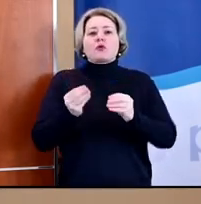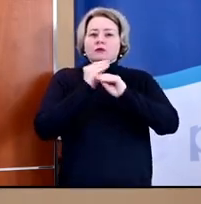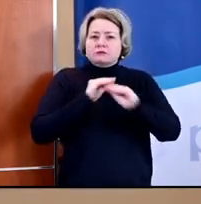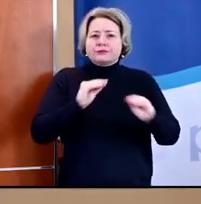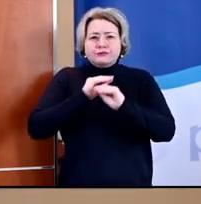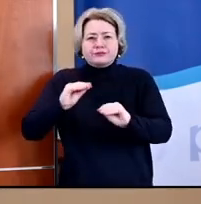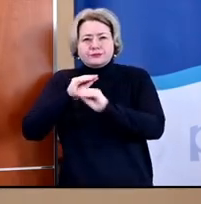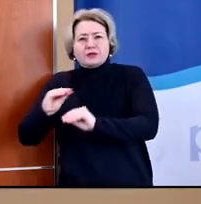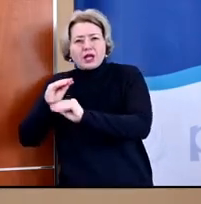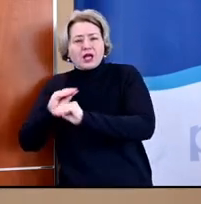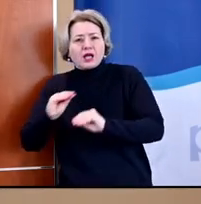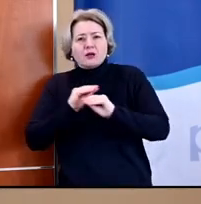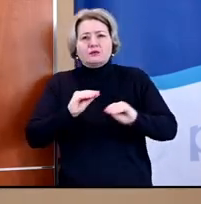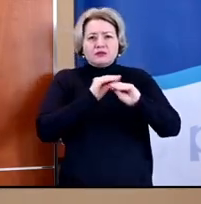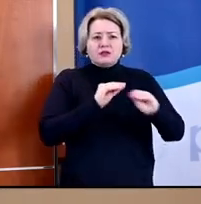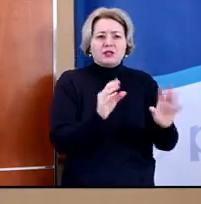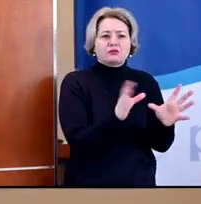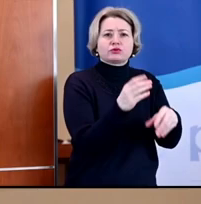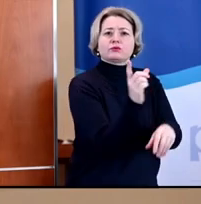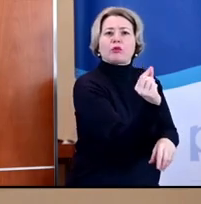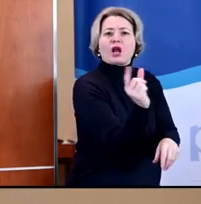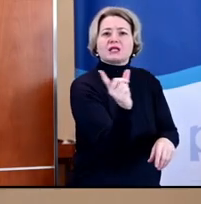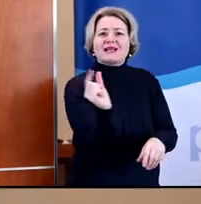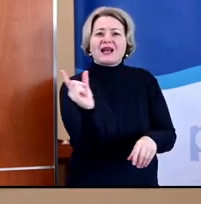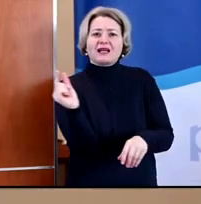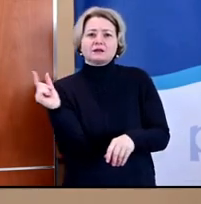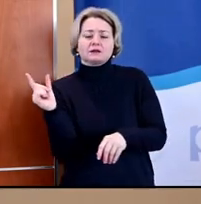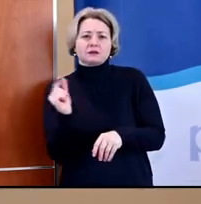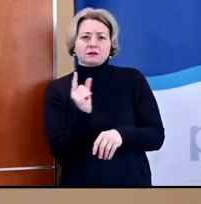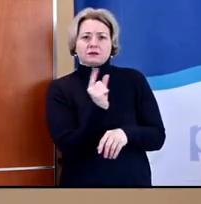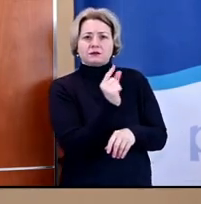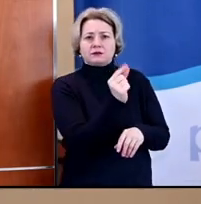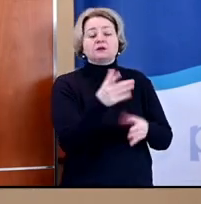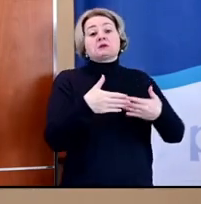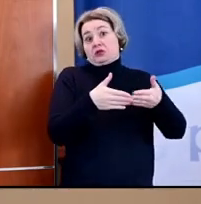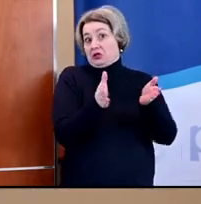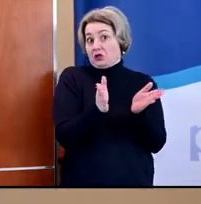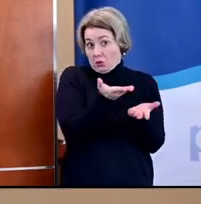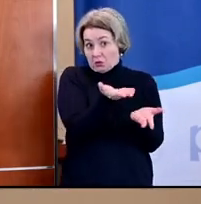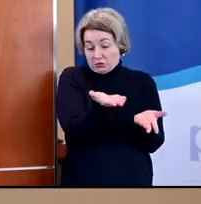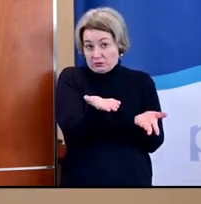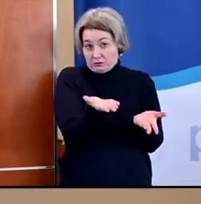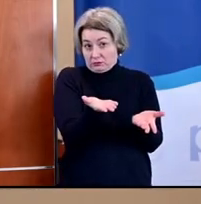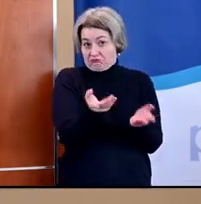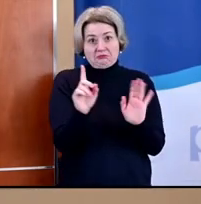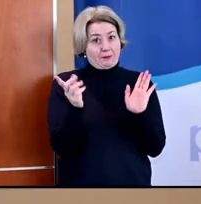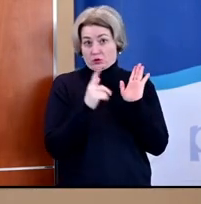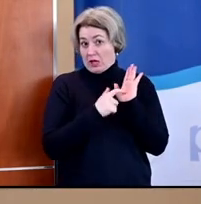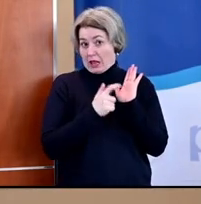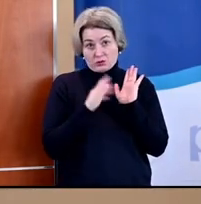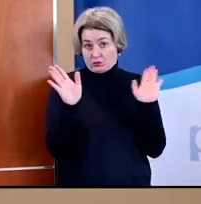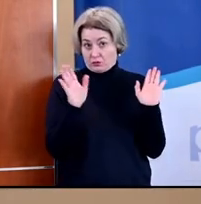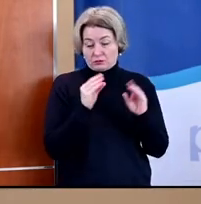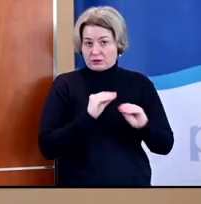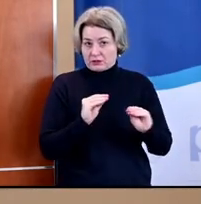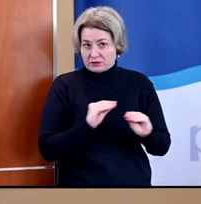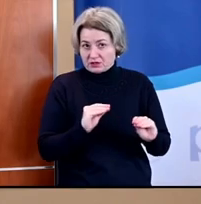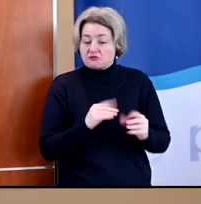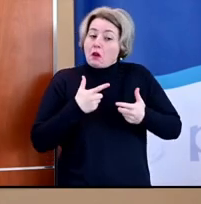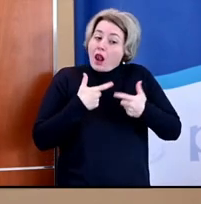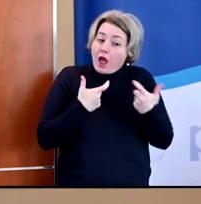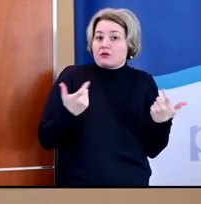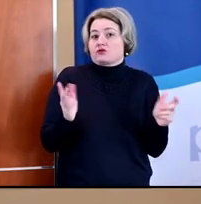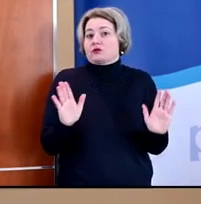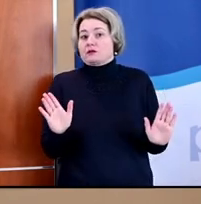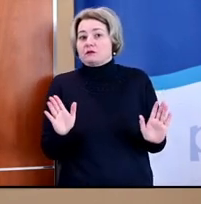tartottunk azoknak a partnereknek akik nyitottak voltak rá nyilván ezek nem kötelező képzések voltak hanem lehetőség volt arra